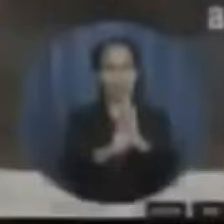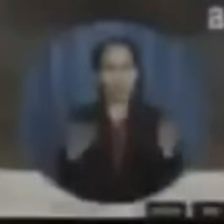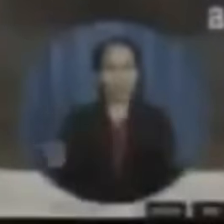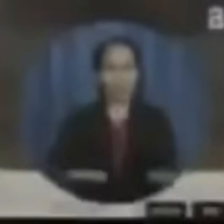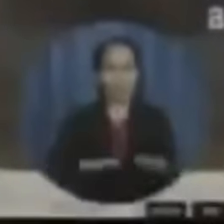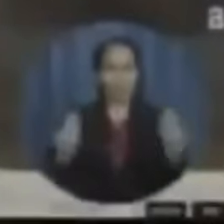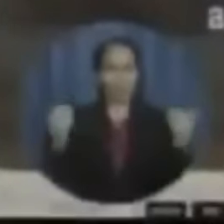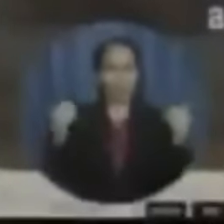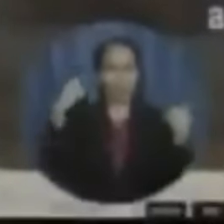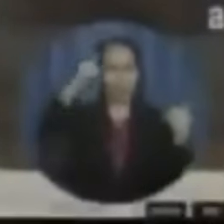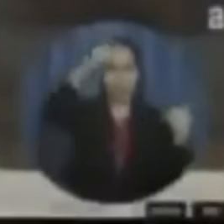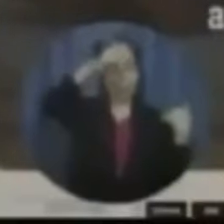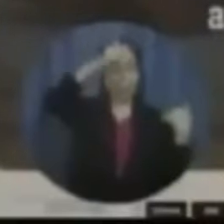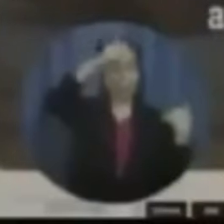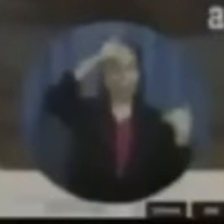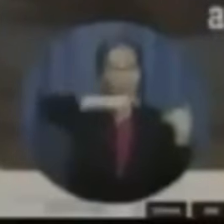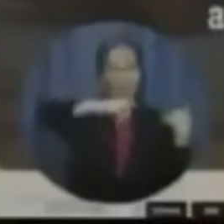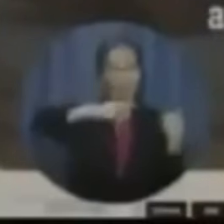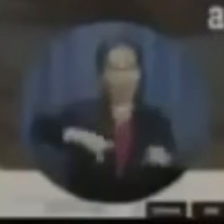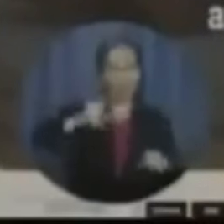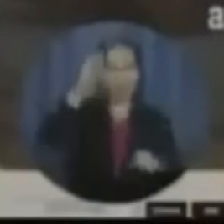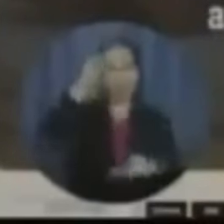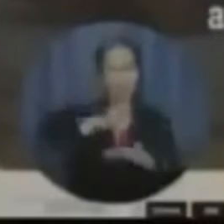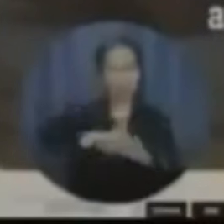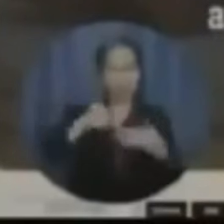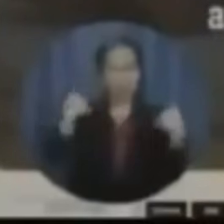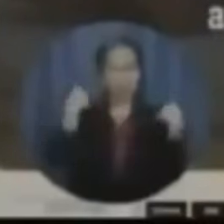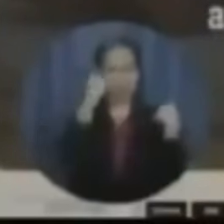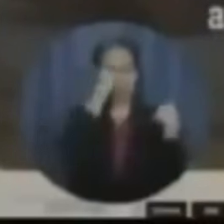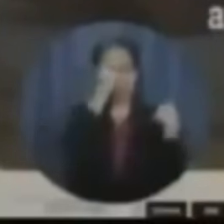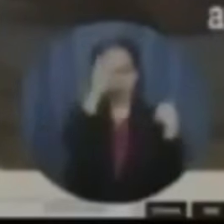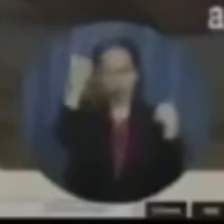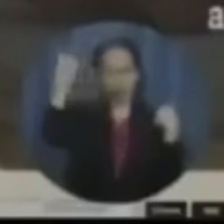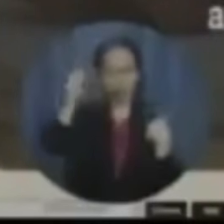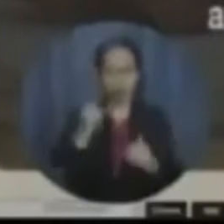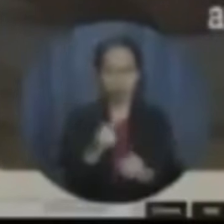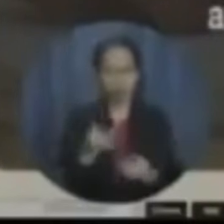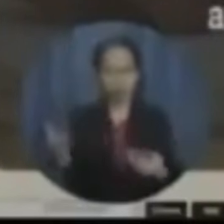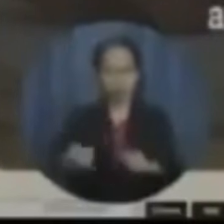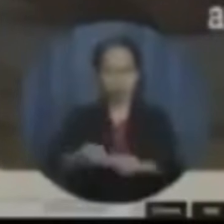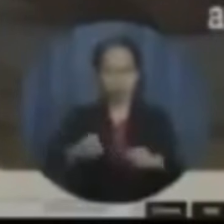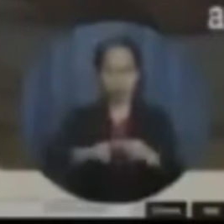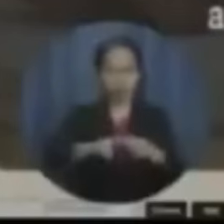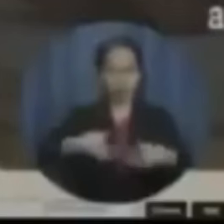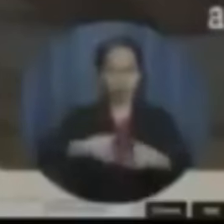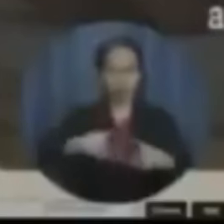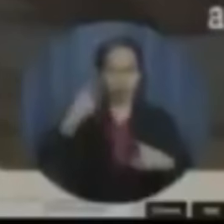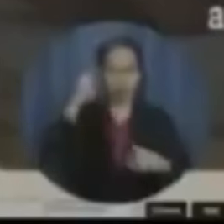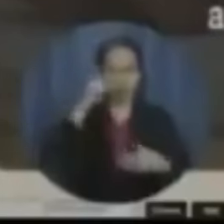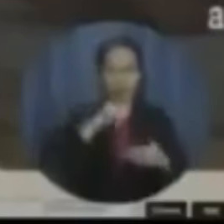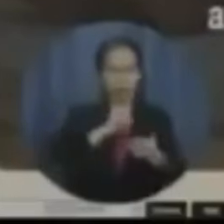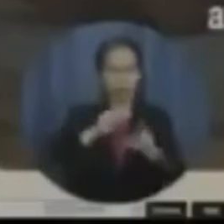may karunungan. Ang may pagkaunawa ay bilangin ang bilang ng hayop sapagkat